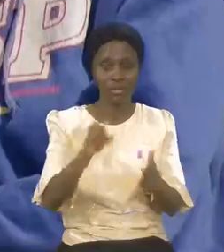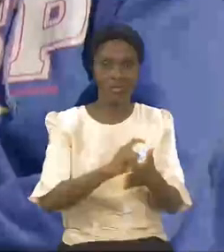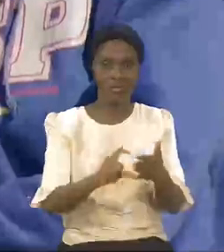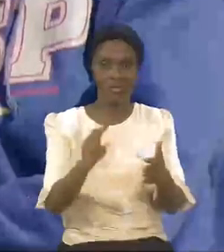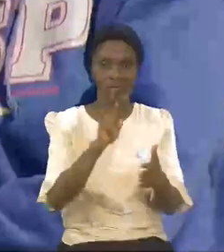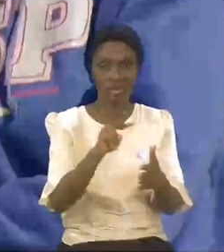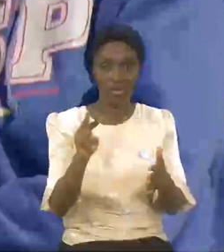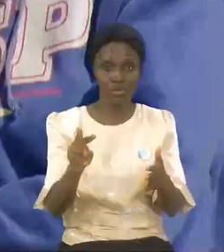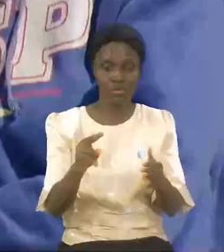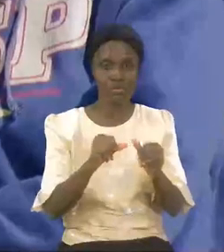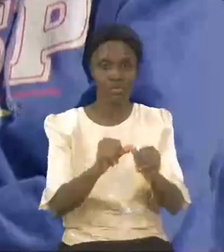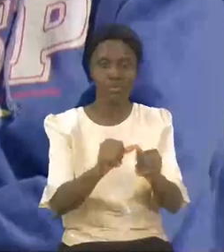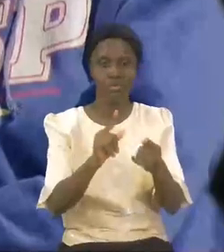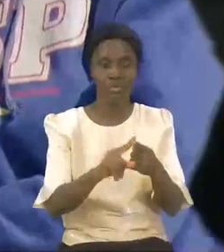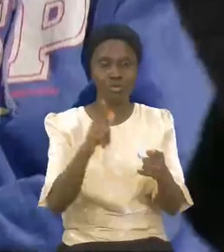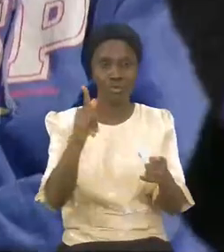Romains 11, 22.